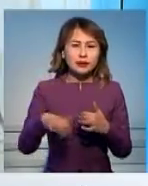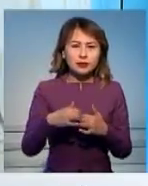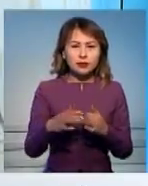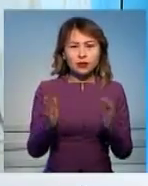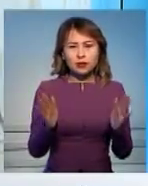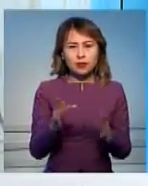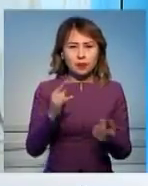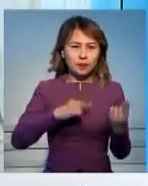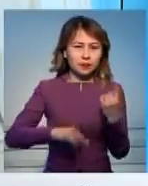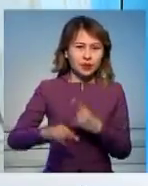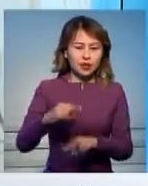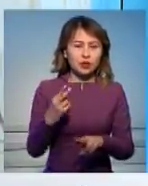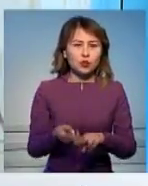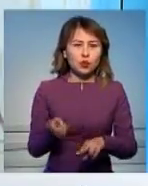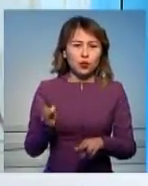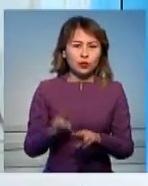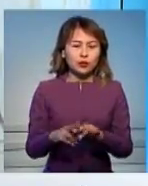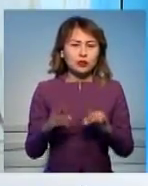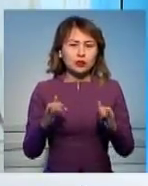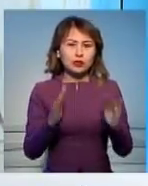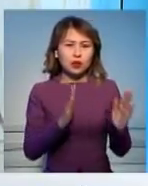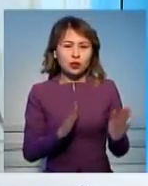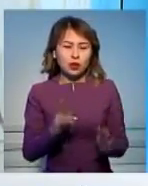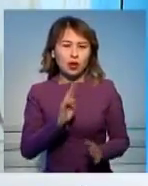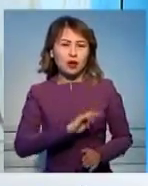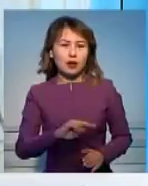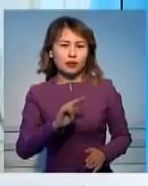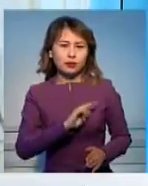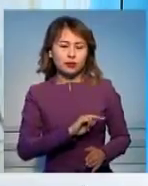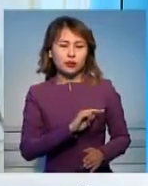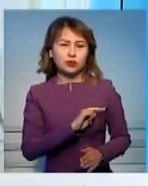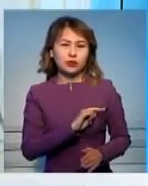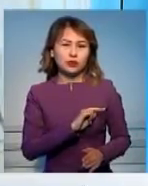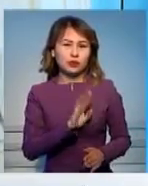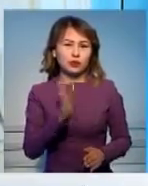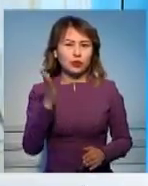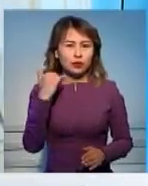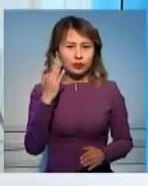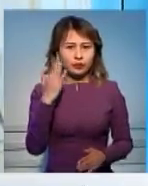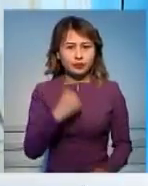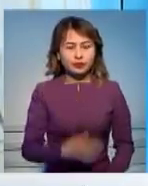ойландырып жүрген мәселе болатын, сондықтан бұл салада да реттеу жұмыс жасалып, кәсіпкерлікке жеңілдіктер беретін болады.